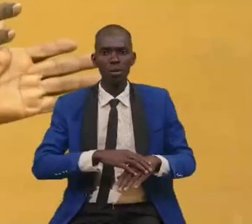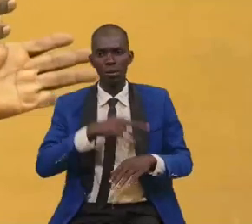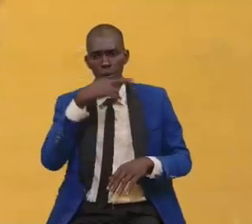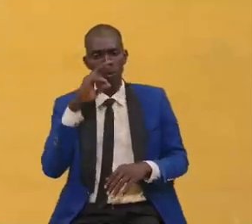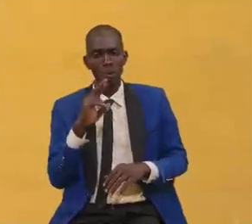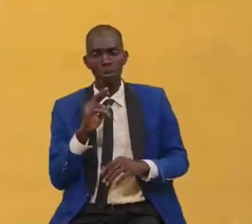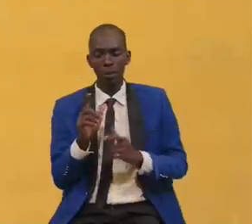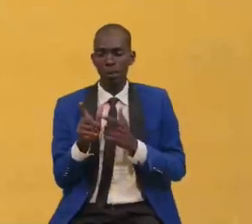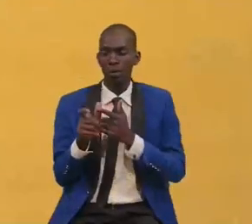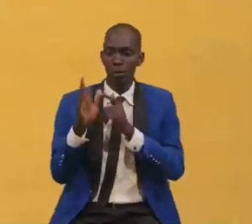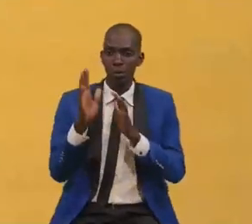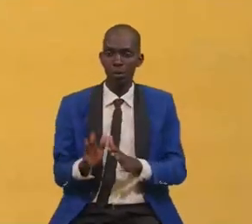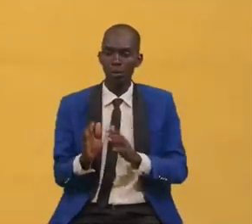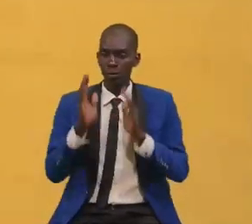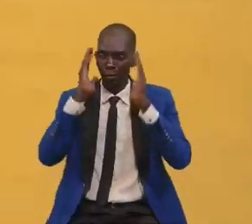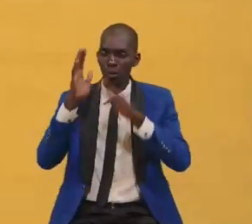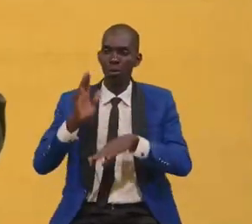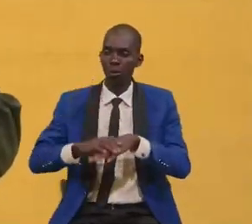concentrent sur l'athlétisme.